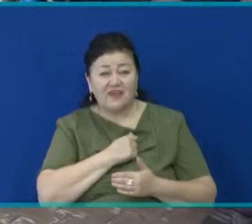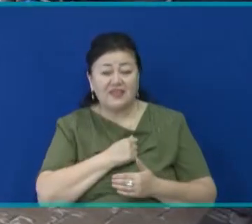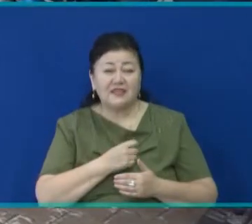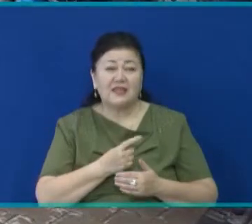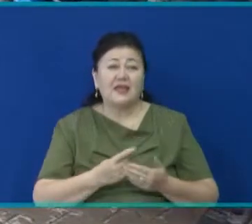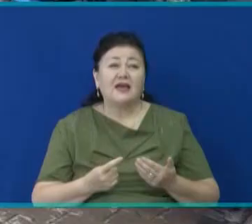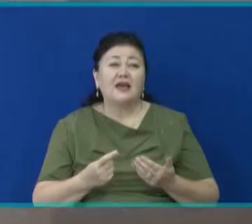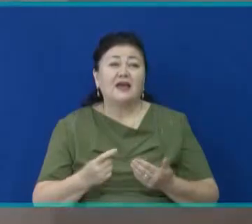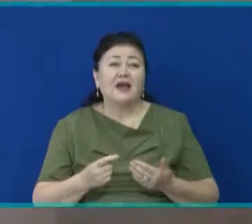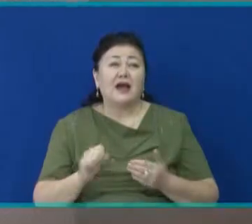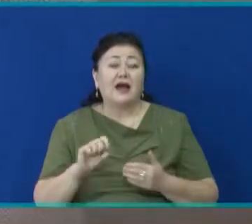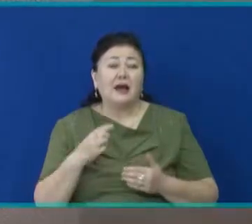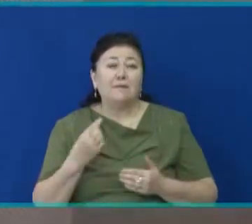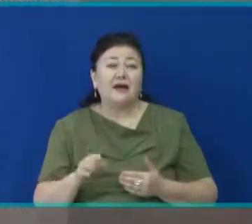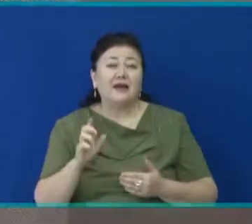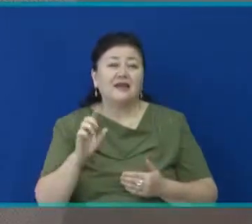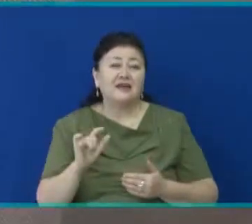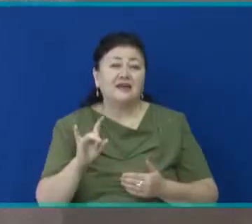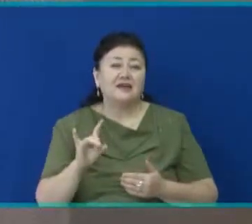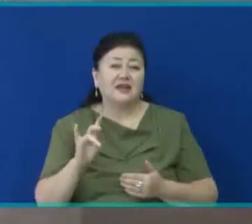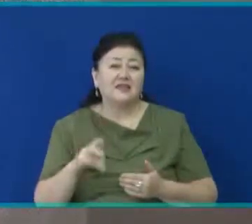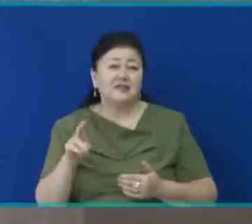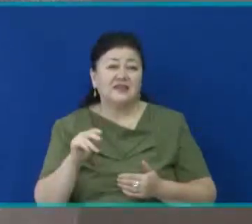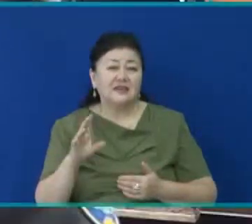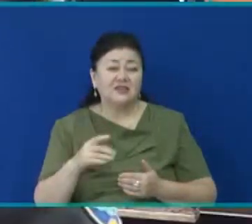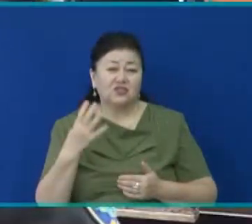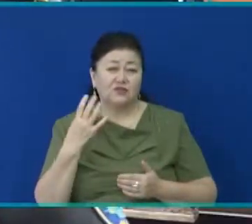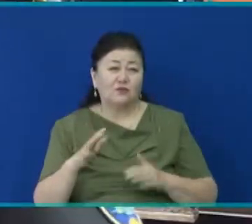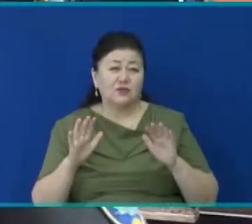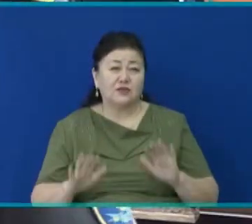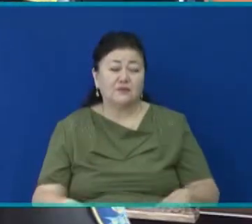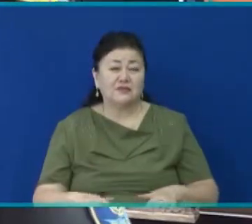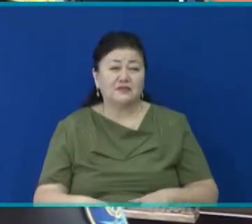команда области Абай «Абай Храндары» заняла четвертое место.